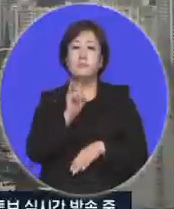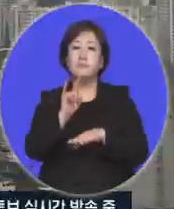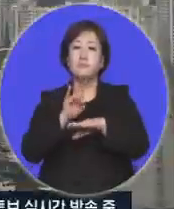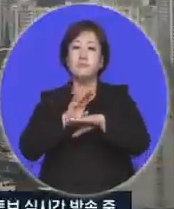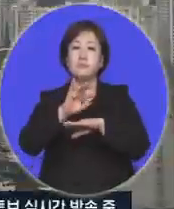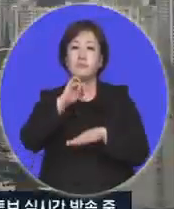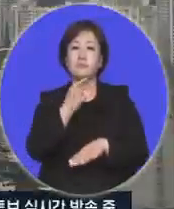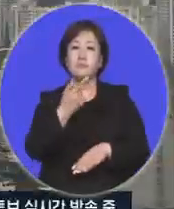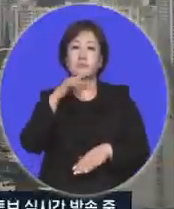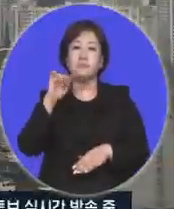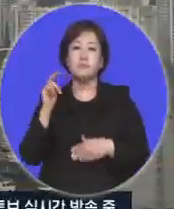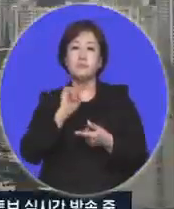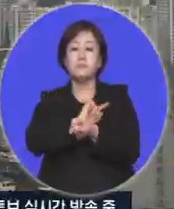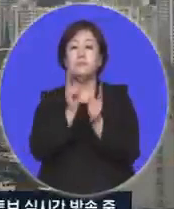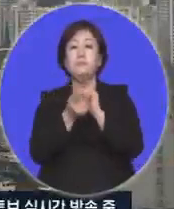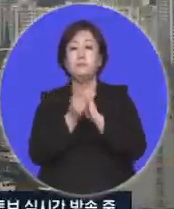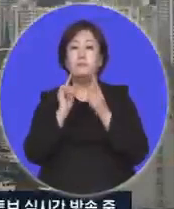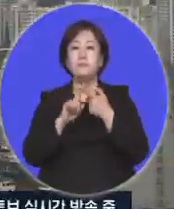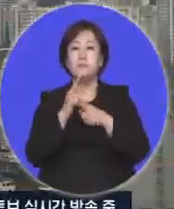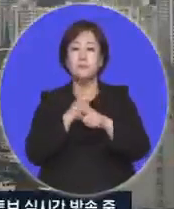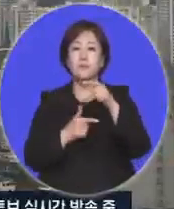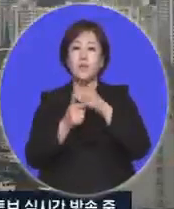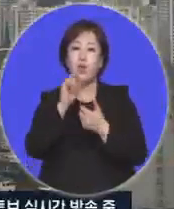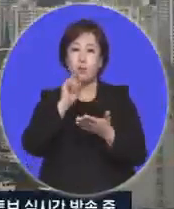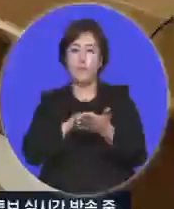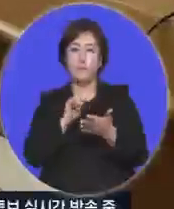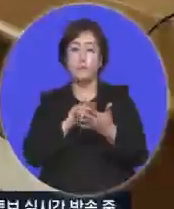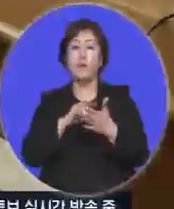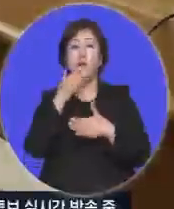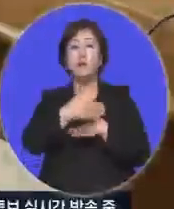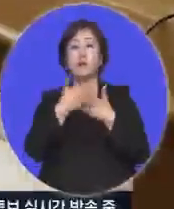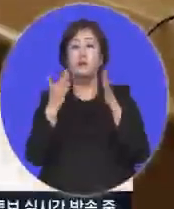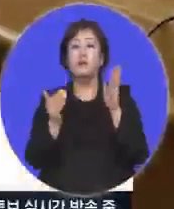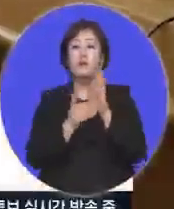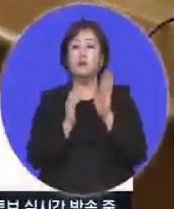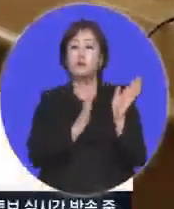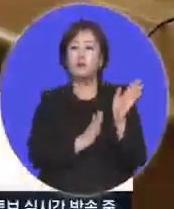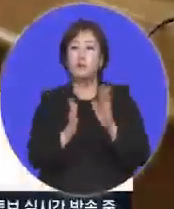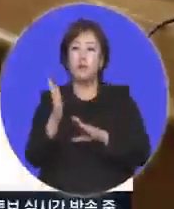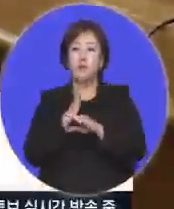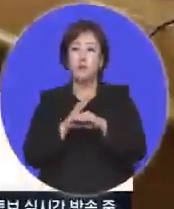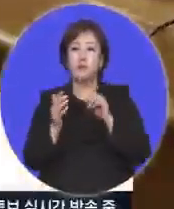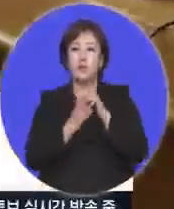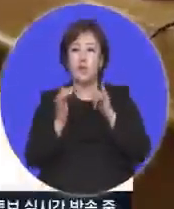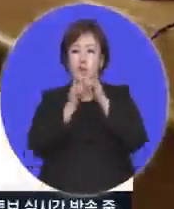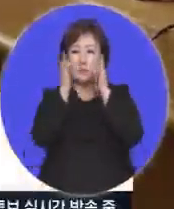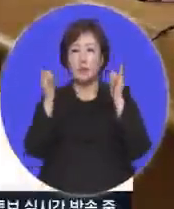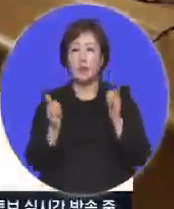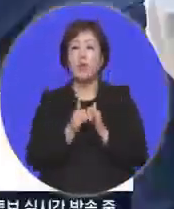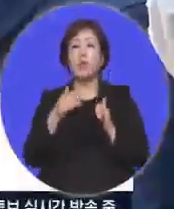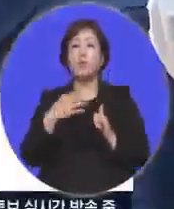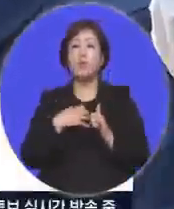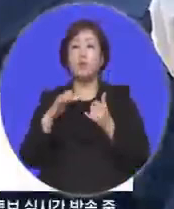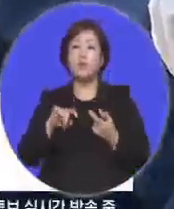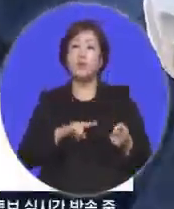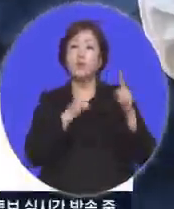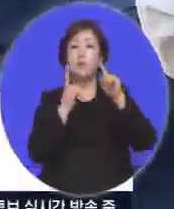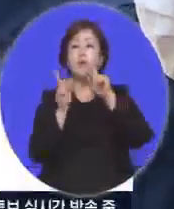현대자동차 노사가 코로나19 관련 선제적 비상대응 체계를 구축하고 지역사회 위기 극복도 지원하기로